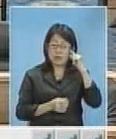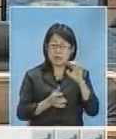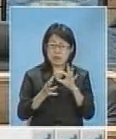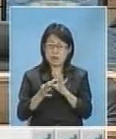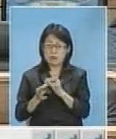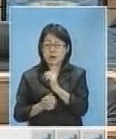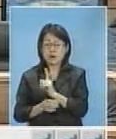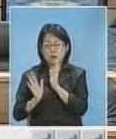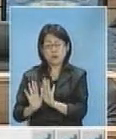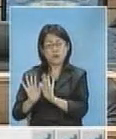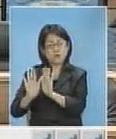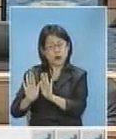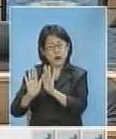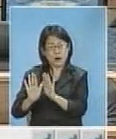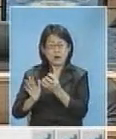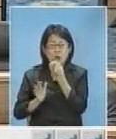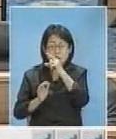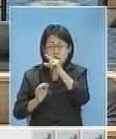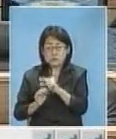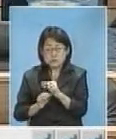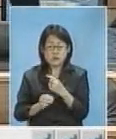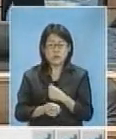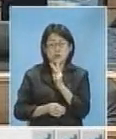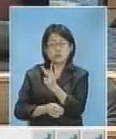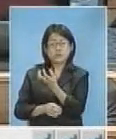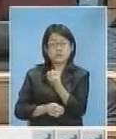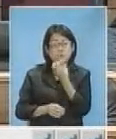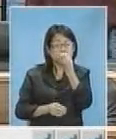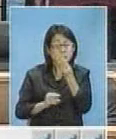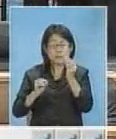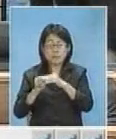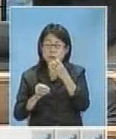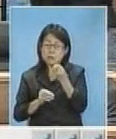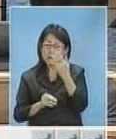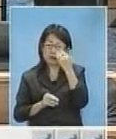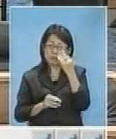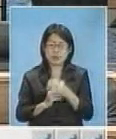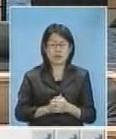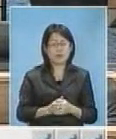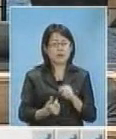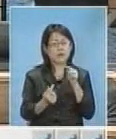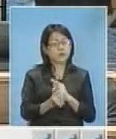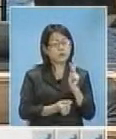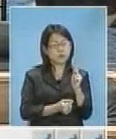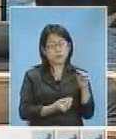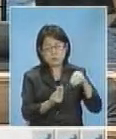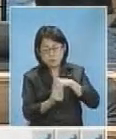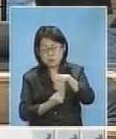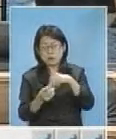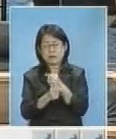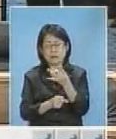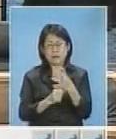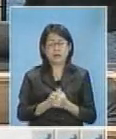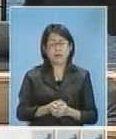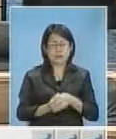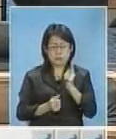เพิ่มขึ้นของพี่น้องประชาชนอย่างไรและเพื่ออะไรเพราะรัฐบาลแทนที่จะเอาเม็ดเงินที่จะจัด